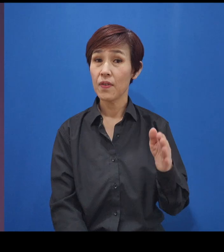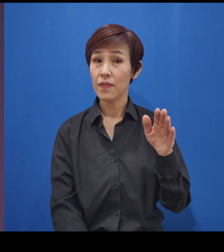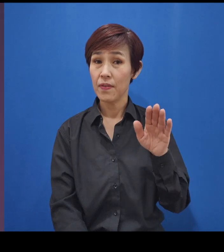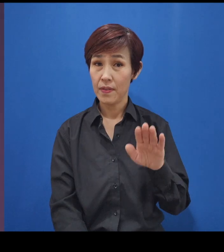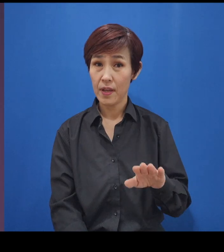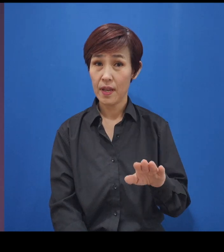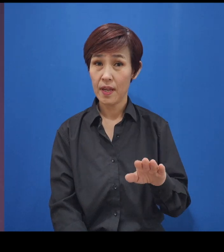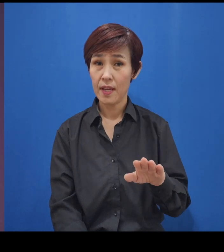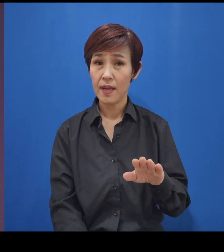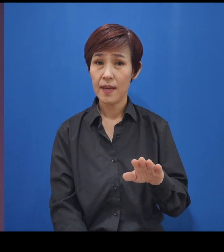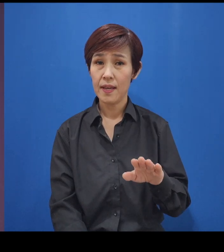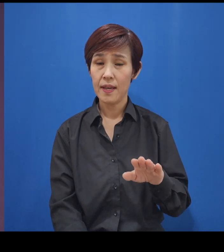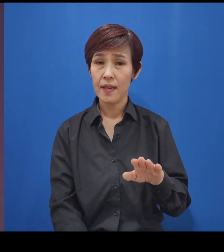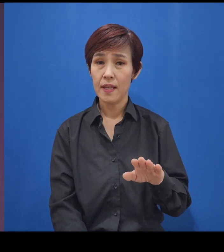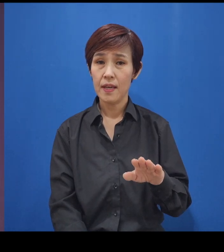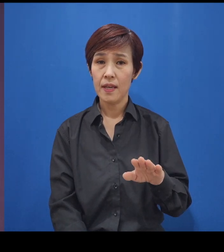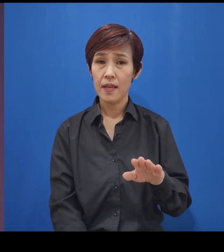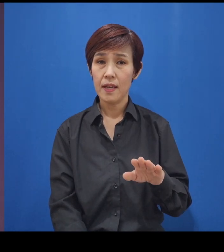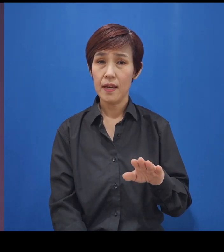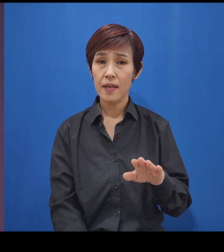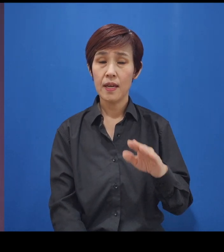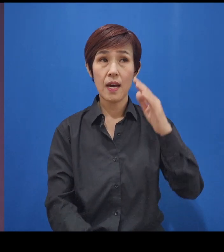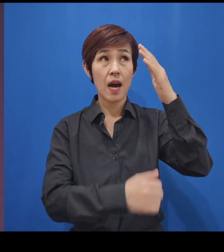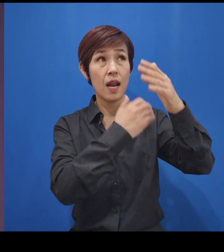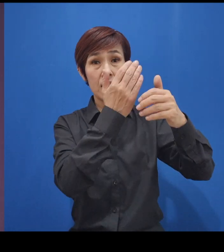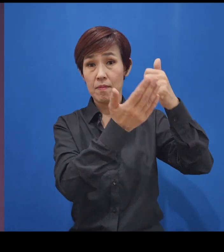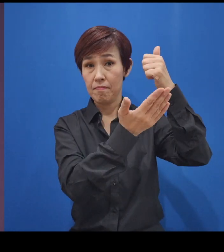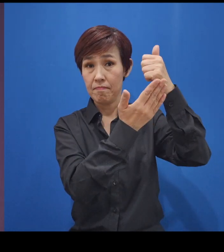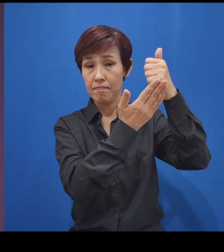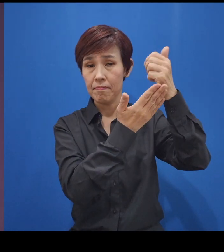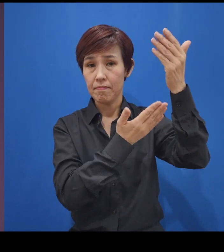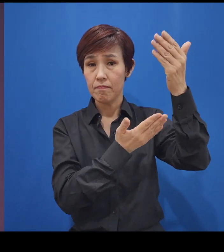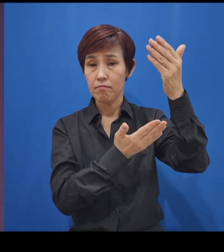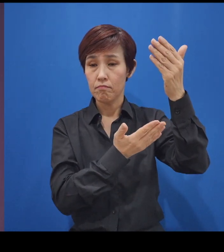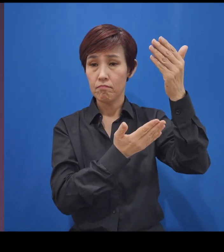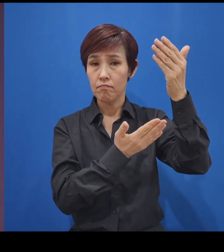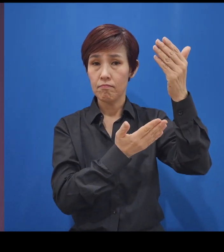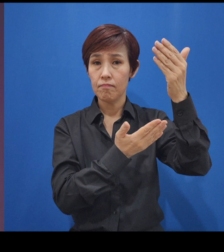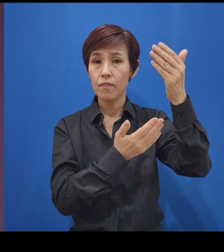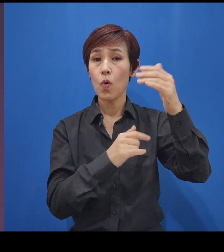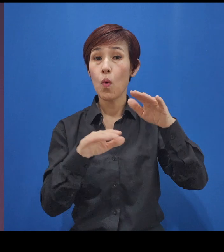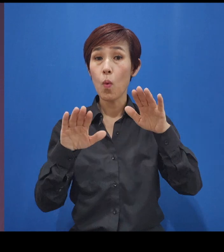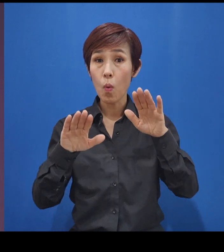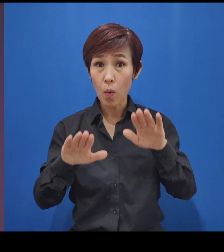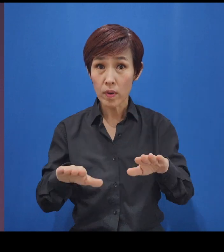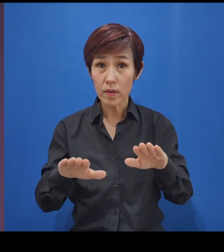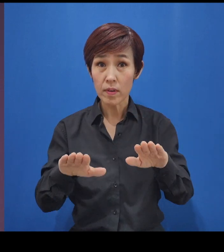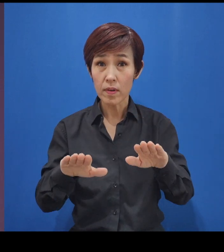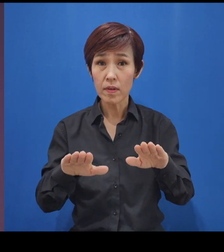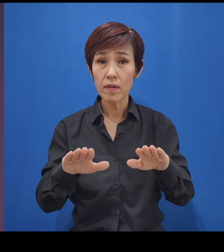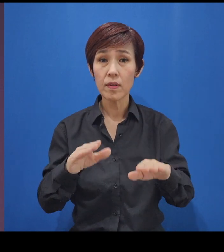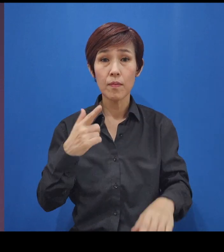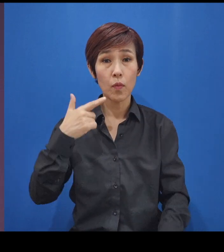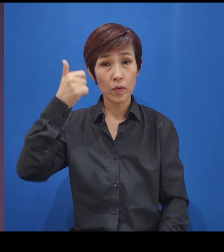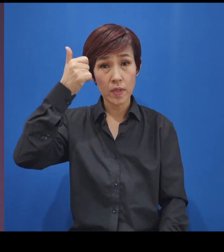그러나 그런 제도들을 다 넘어서서 하나님은요, 원하시면 오늘